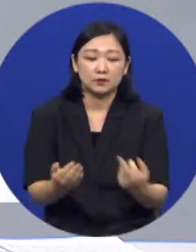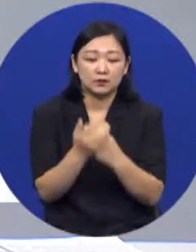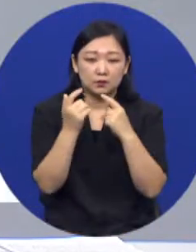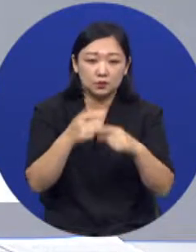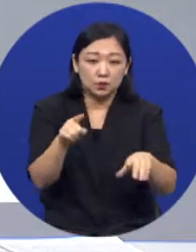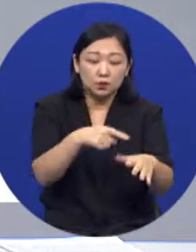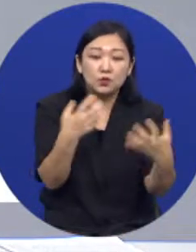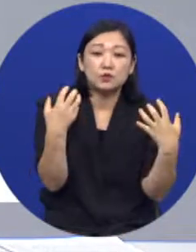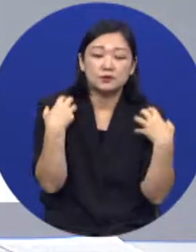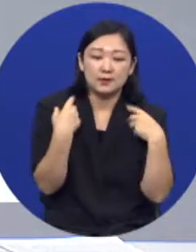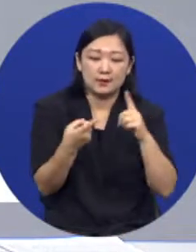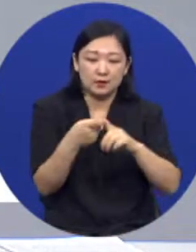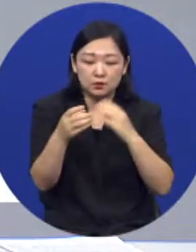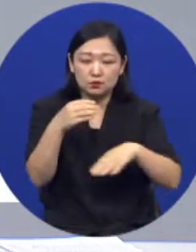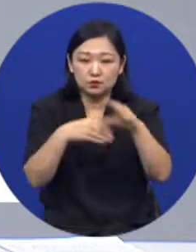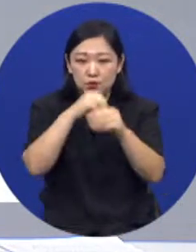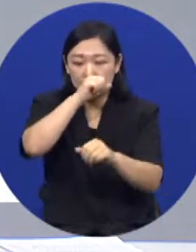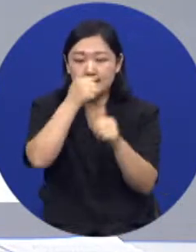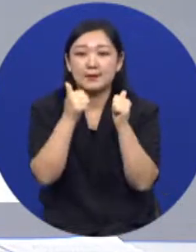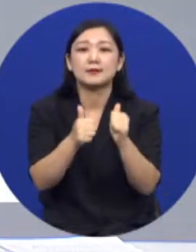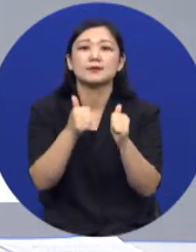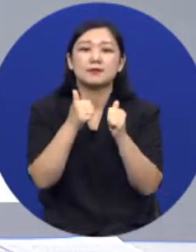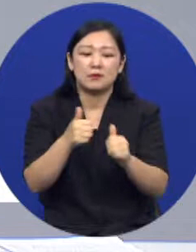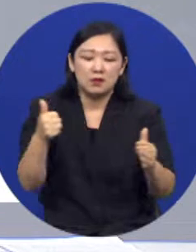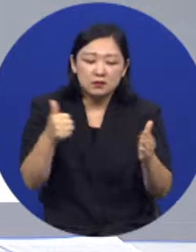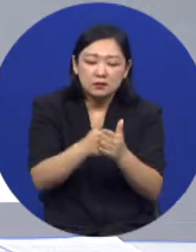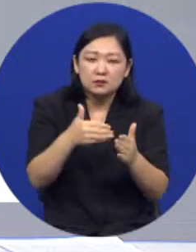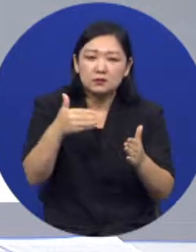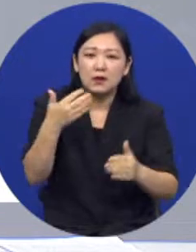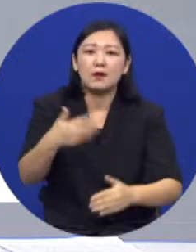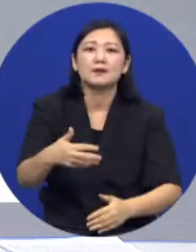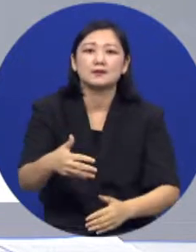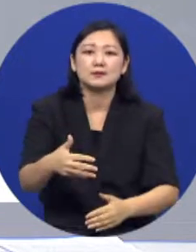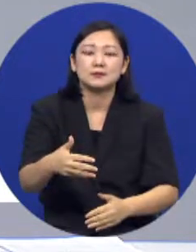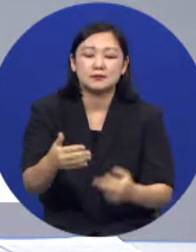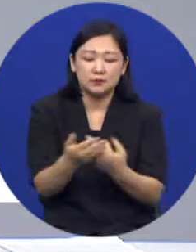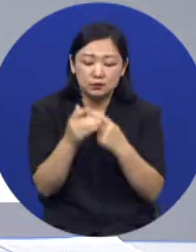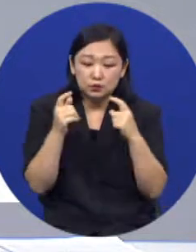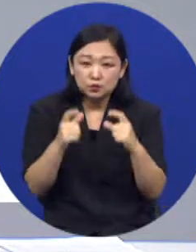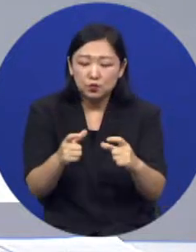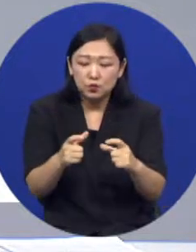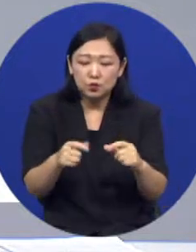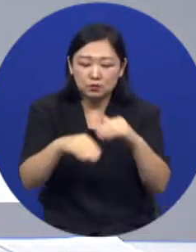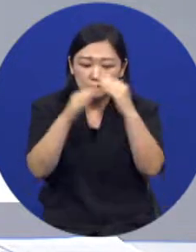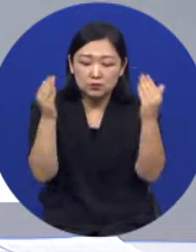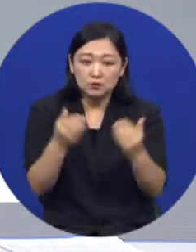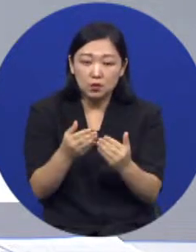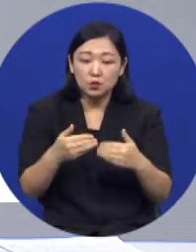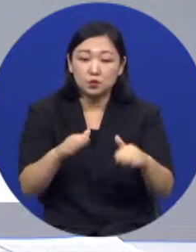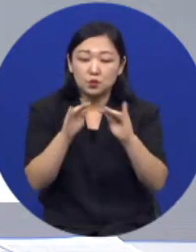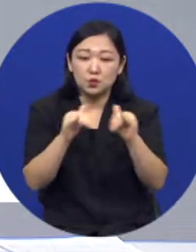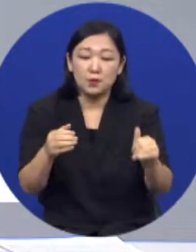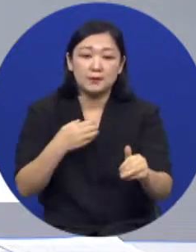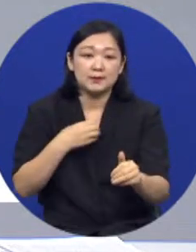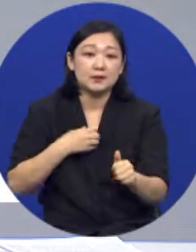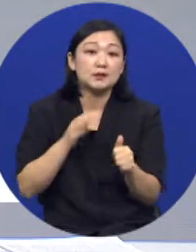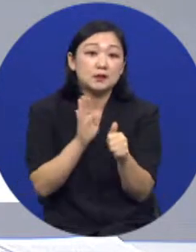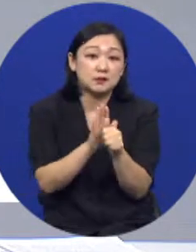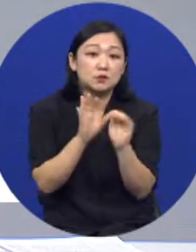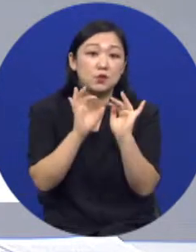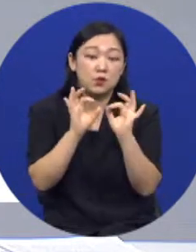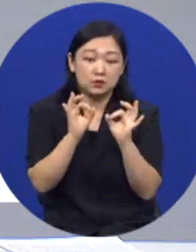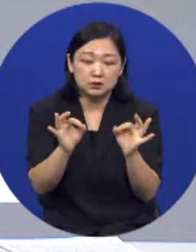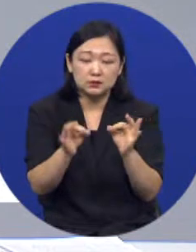제주도와 교육청에 대한 추경 예산 심의가 끝나지도 않았는데 제주도가 전도민 재난지원금을 지급한다고